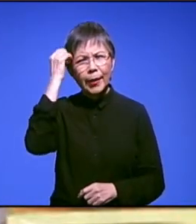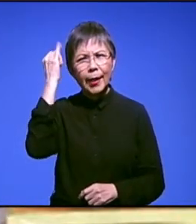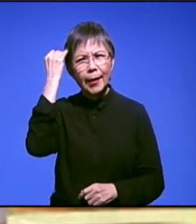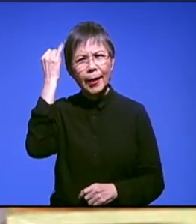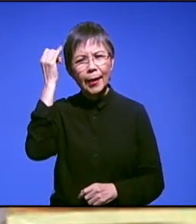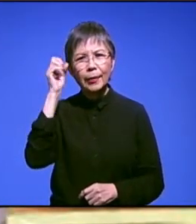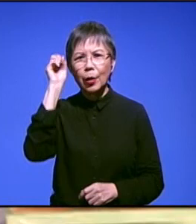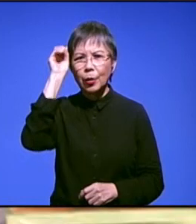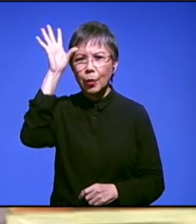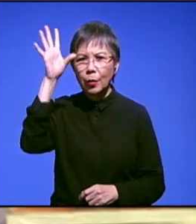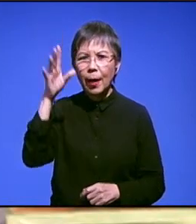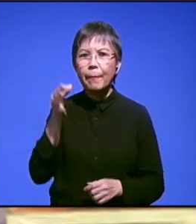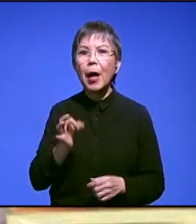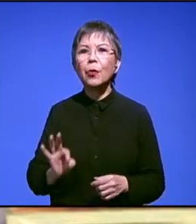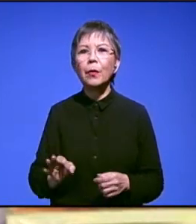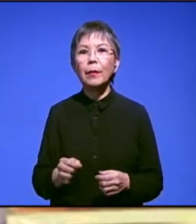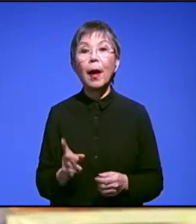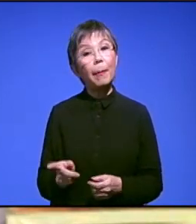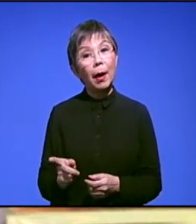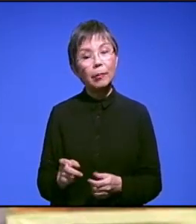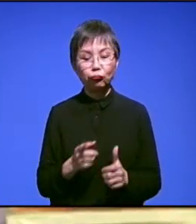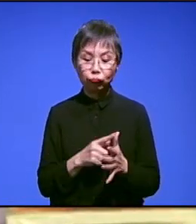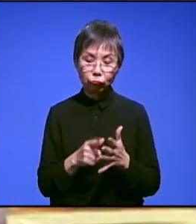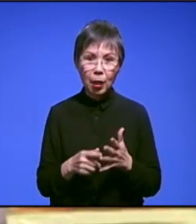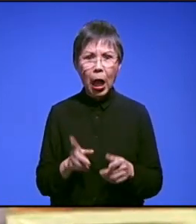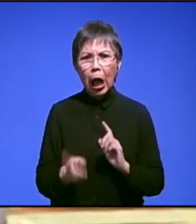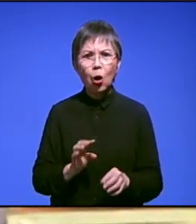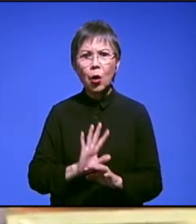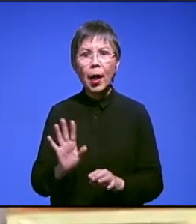memunculkan kreativitas baru gitu. Karena kalau enggak ya